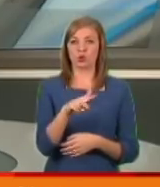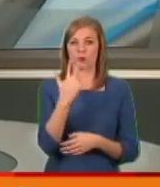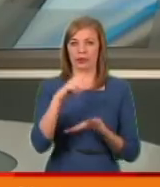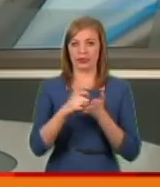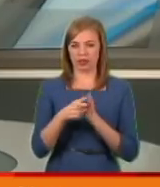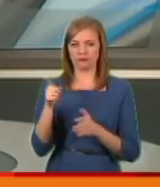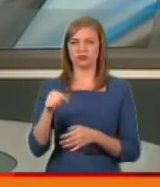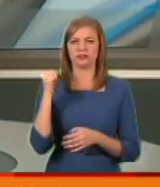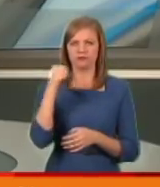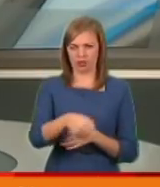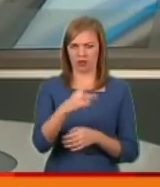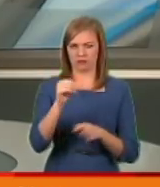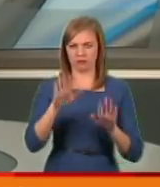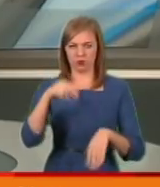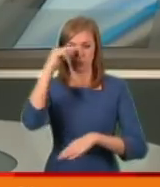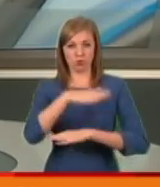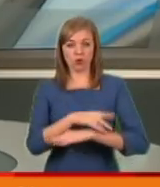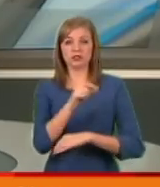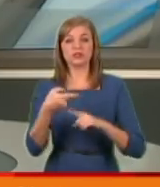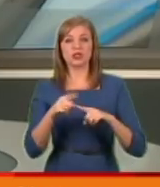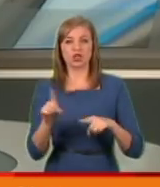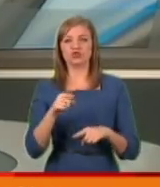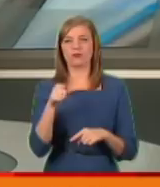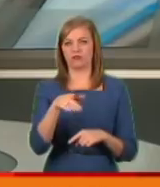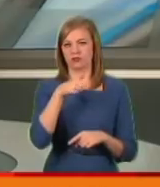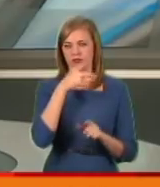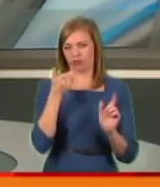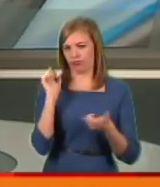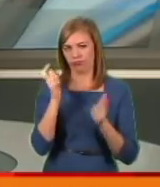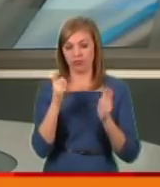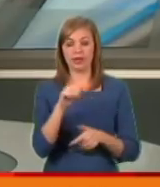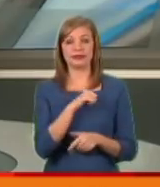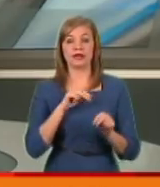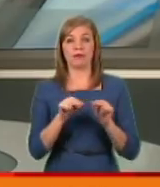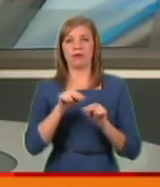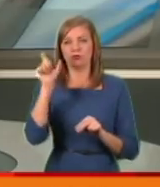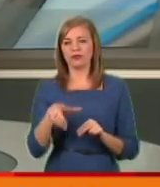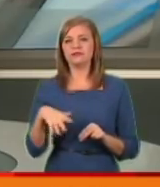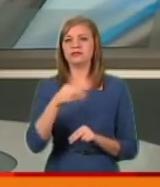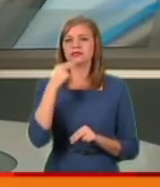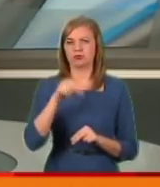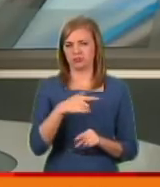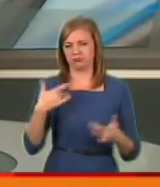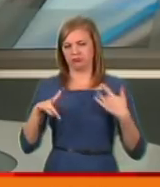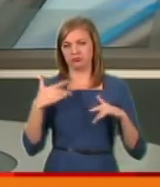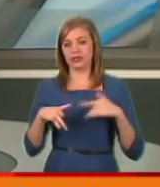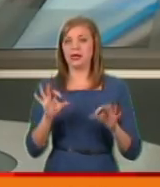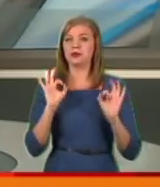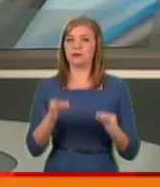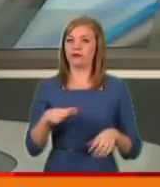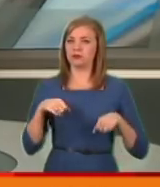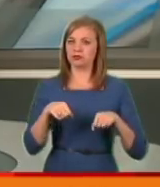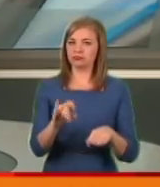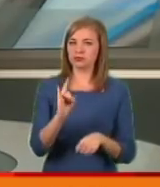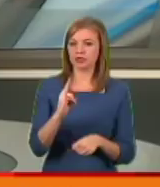вона вдарила просто на уроці за те, що вони відволіклися. Сама педагогиня всі звинувачення відкидає. Чи справді била